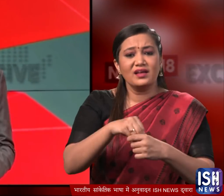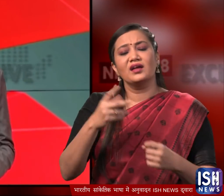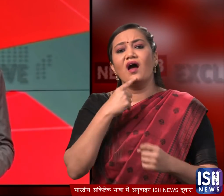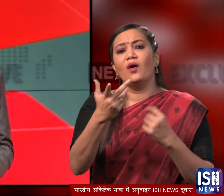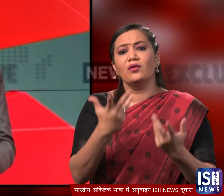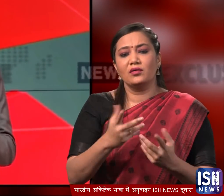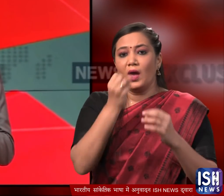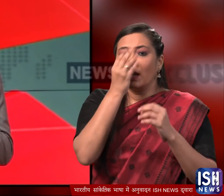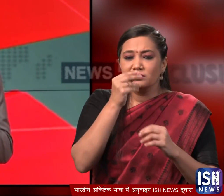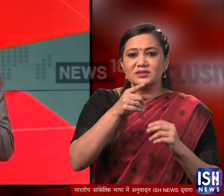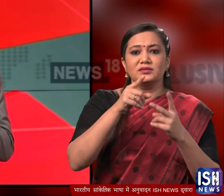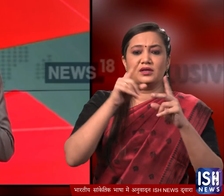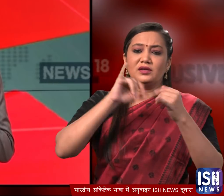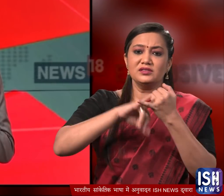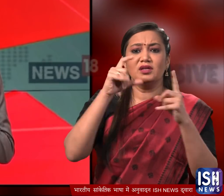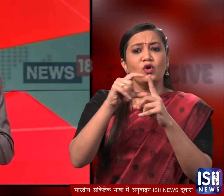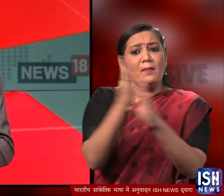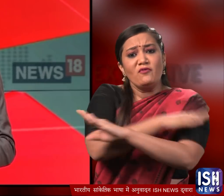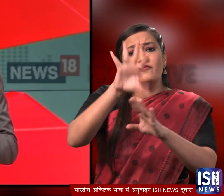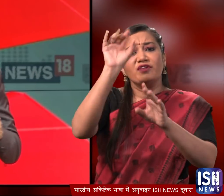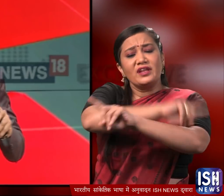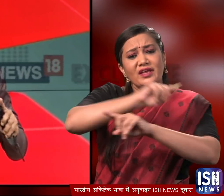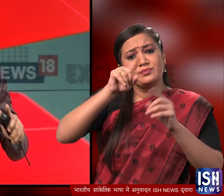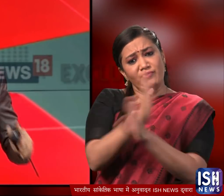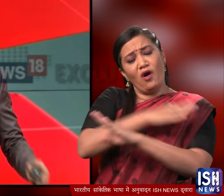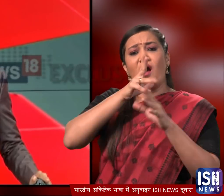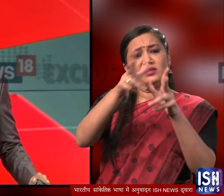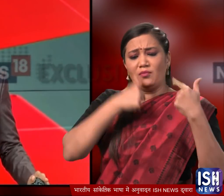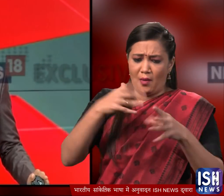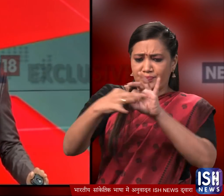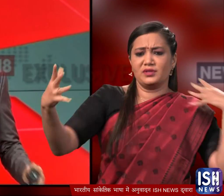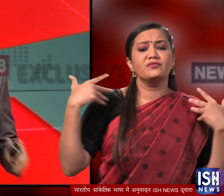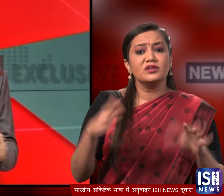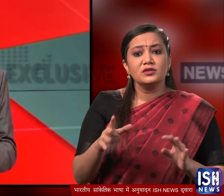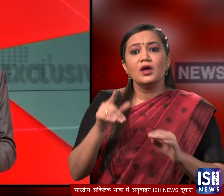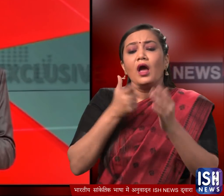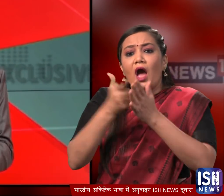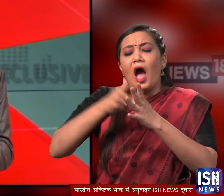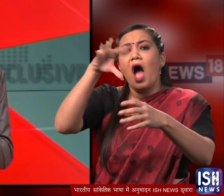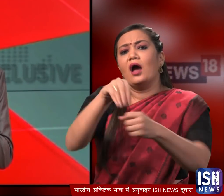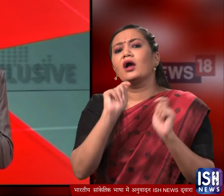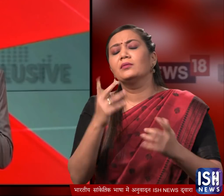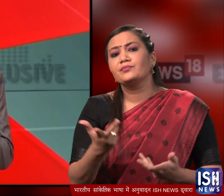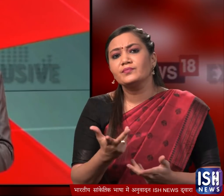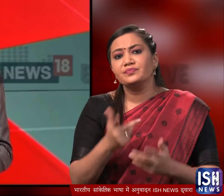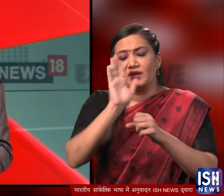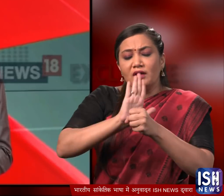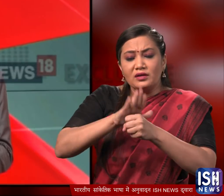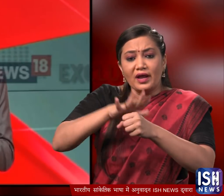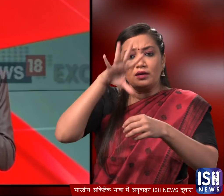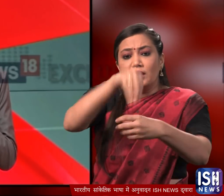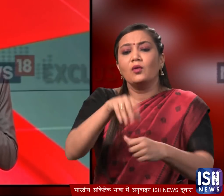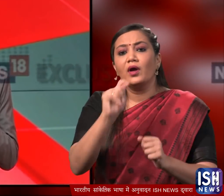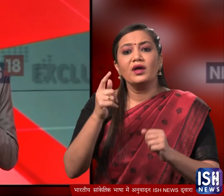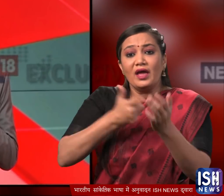शक जताया जा रहा है, उससे बीजेपी सांसद सनी देओल ने 50 दिन पहले ही किनारा कर लिया। उसके बाद भी वो किसानों के बीच कैसे था,